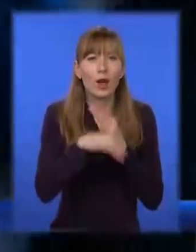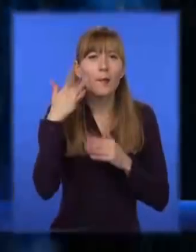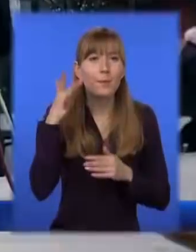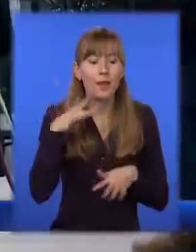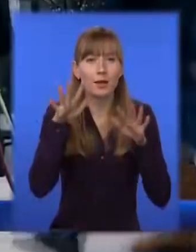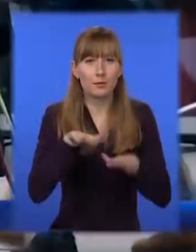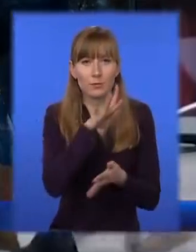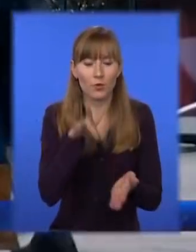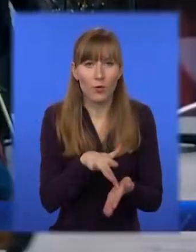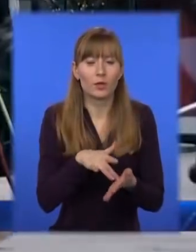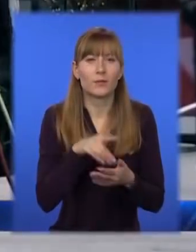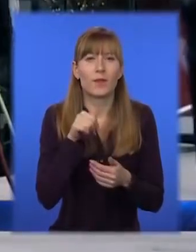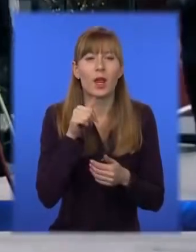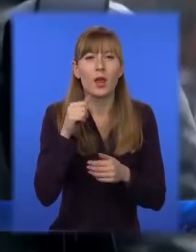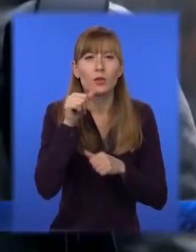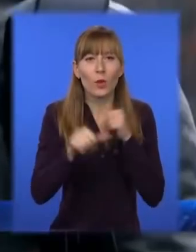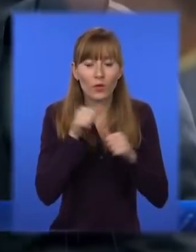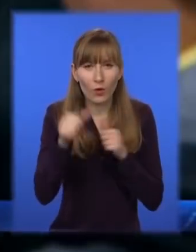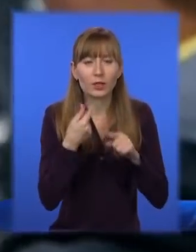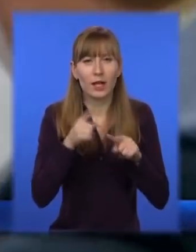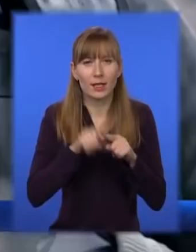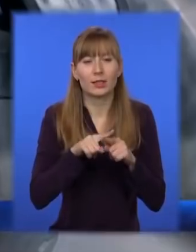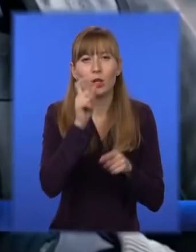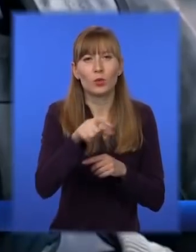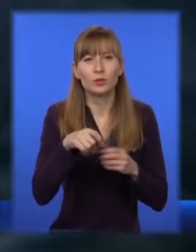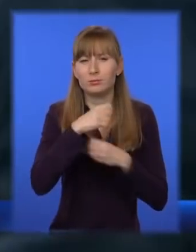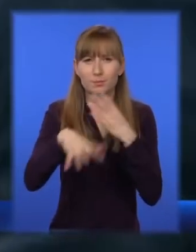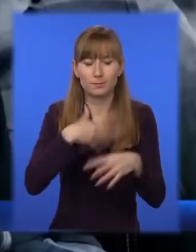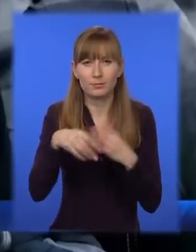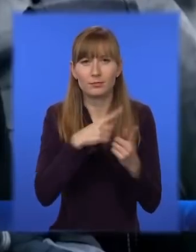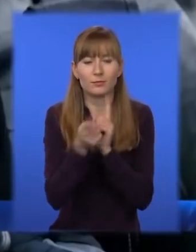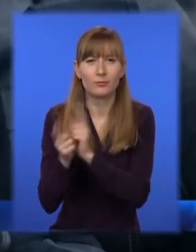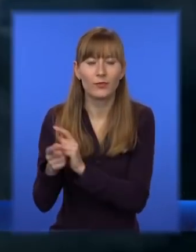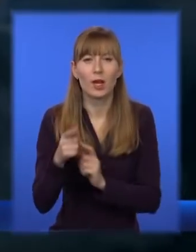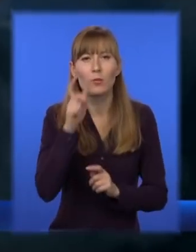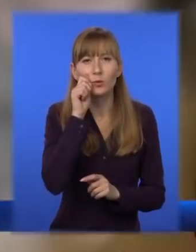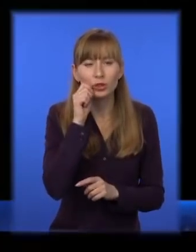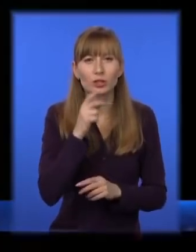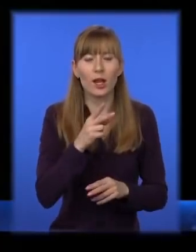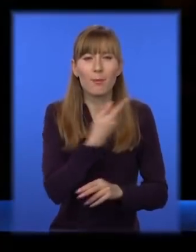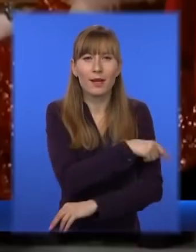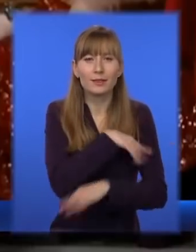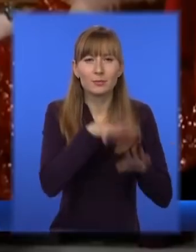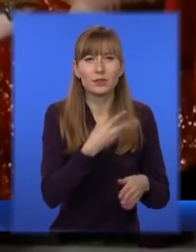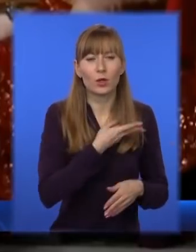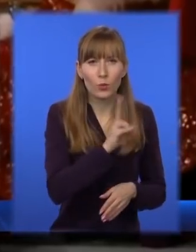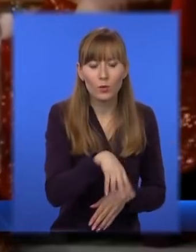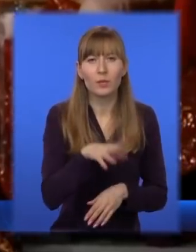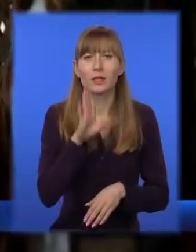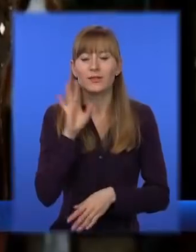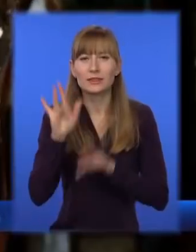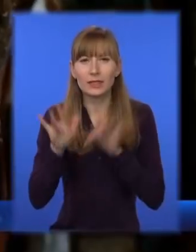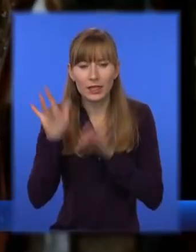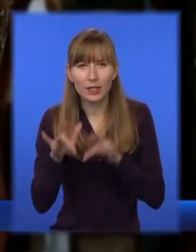Нью-Йорка. Напередодні Нового року доля переплітає життя багатьох людей. Чоловіка, який помирає в лікарні, секретарки, яка вирішила виповнити